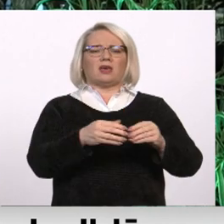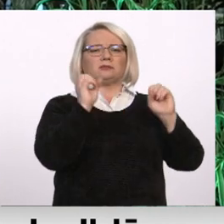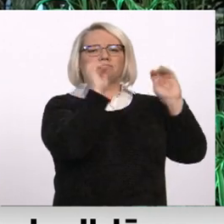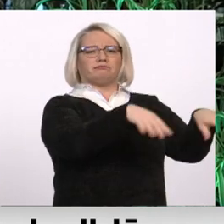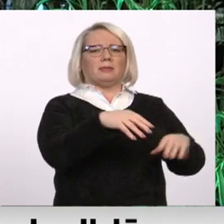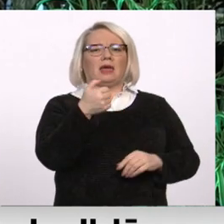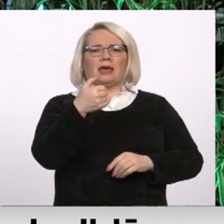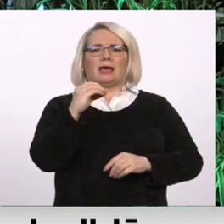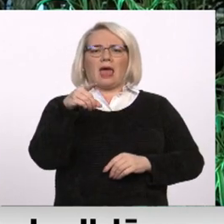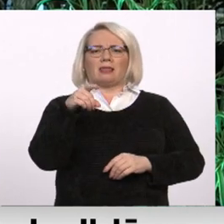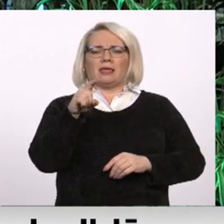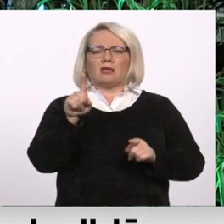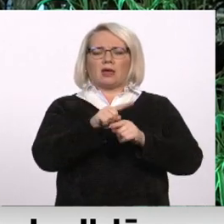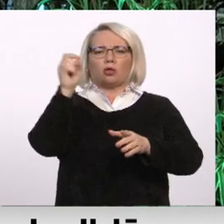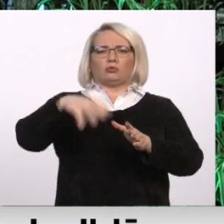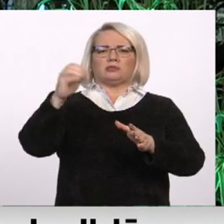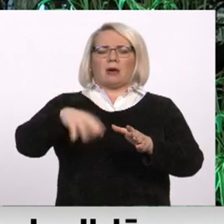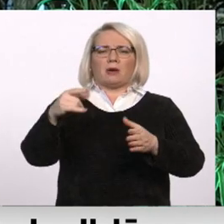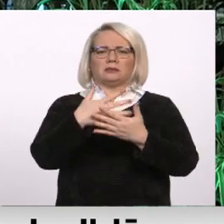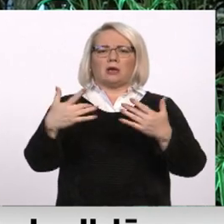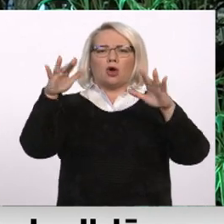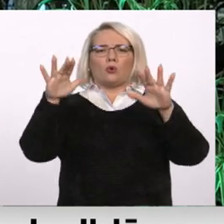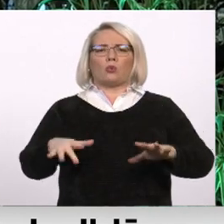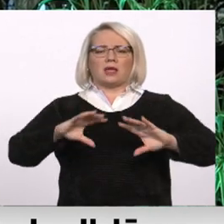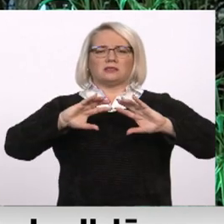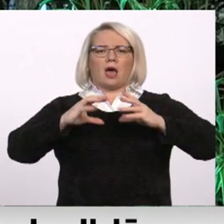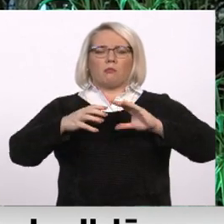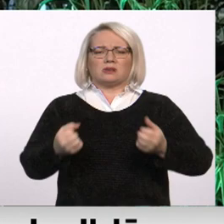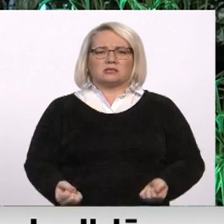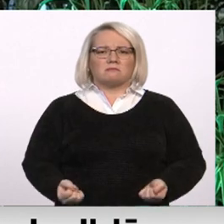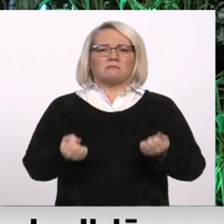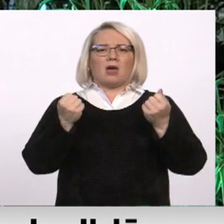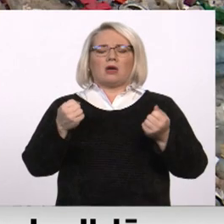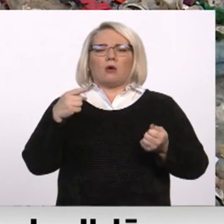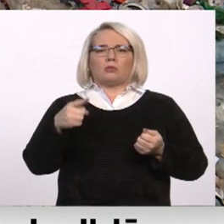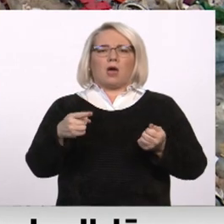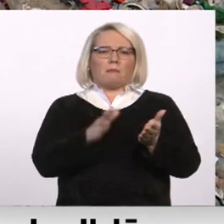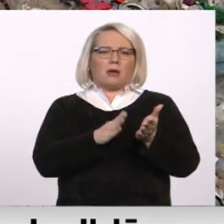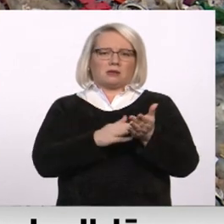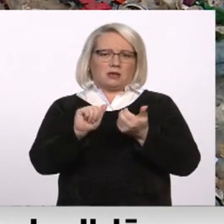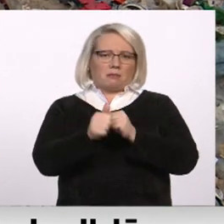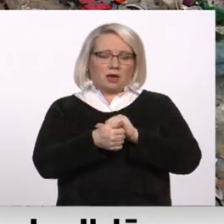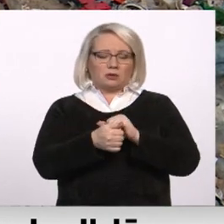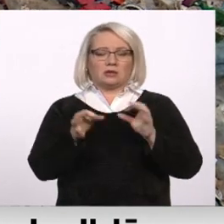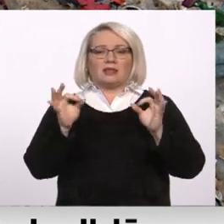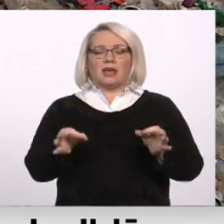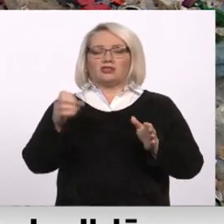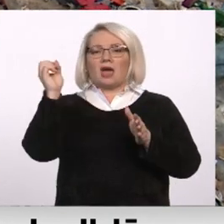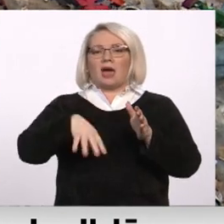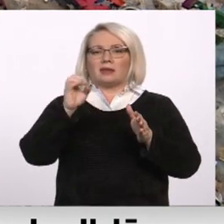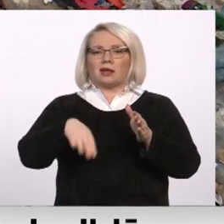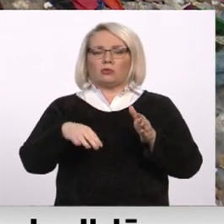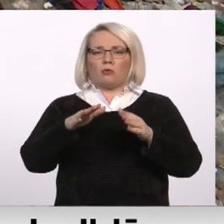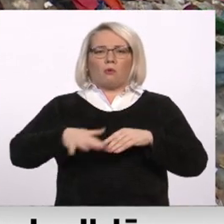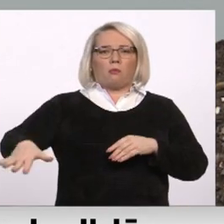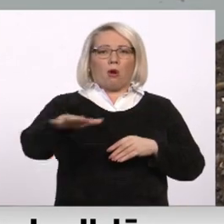izņemot tad, ja tur ir samest iekšā rudens āboli, kas ir ļoti smagi, un tad šī maksa mainās. Tieši atkrituma poligons Getliņi jau ziņojas,